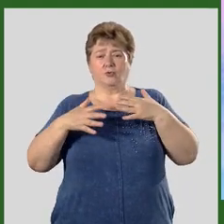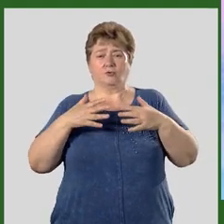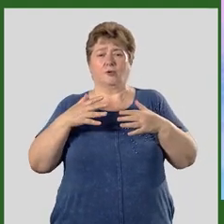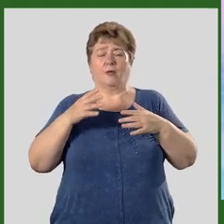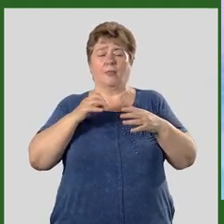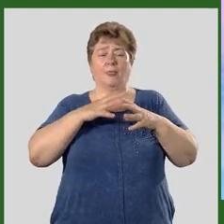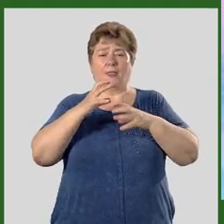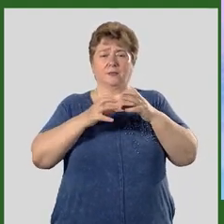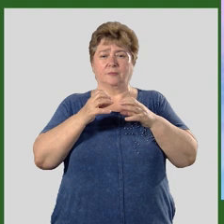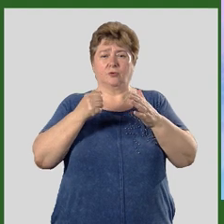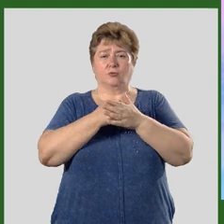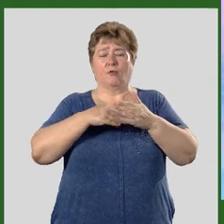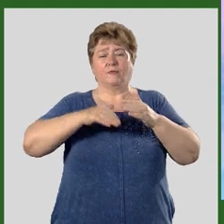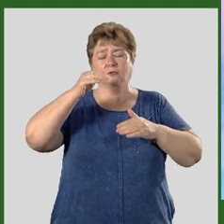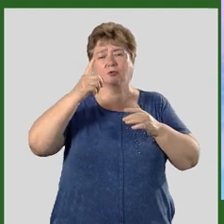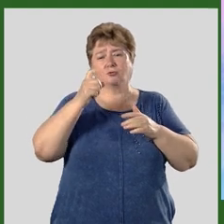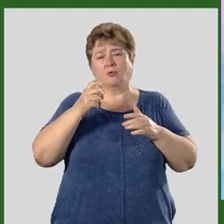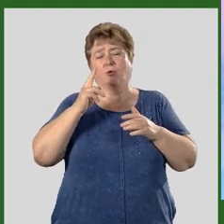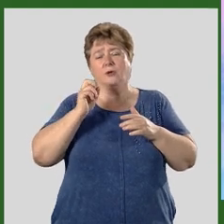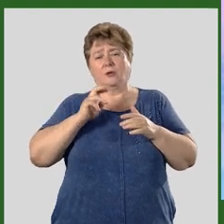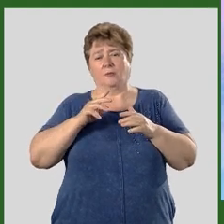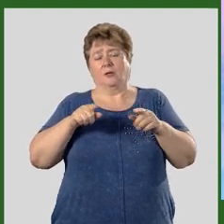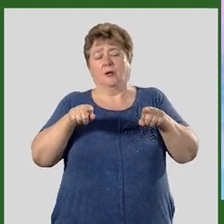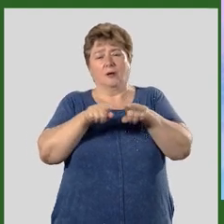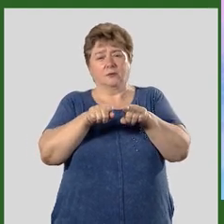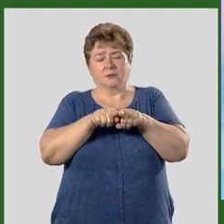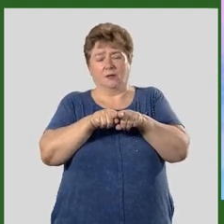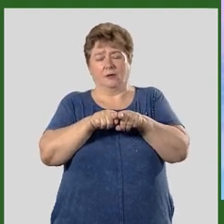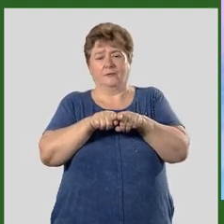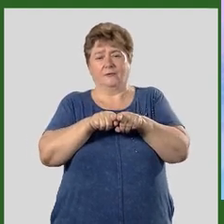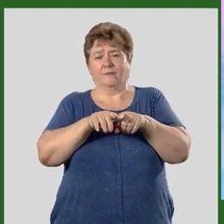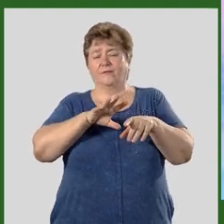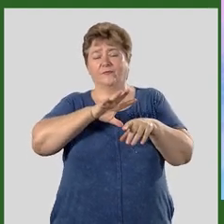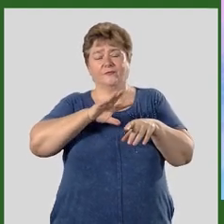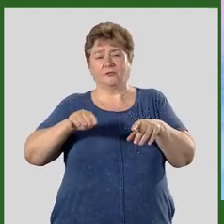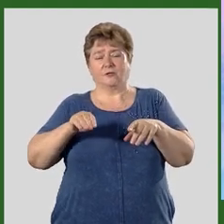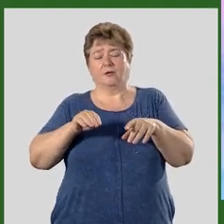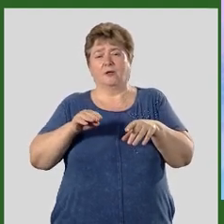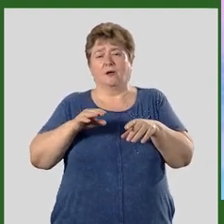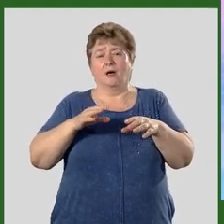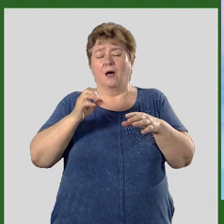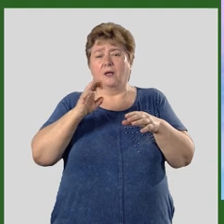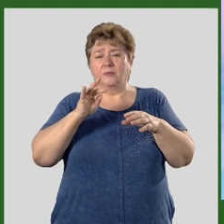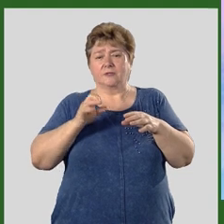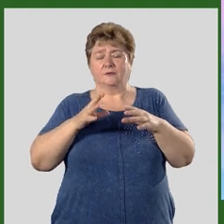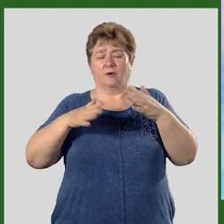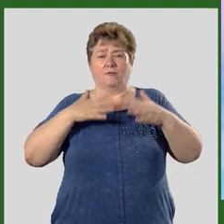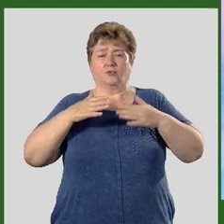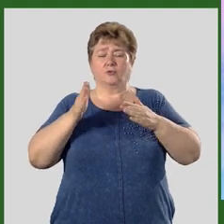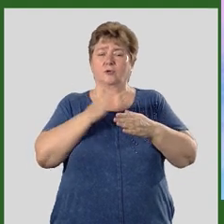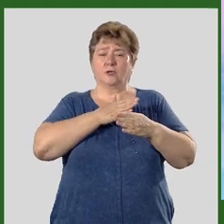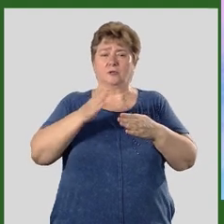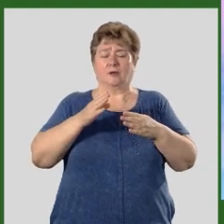Земле до высоты 100 километров почти везде одинаков. В атмосфере воздух